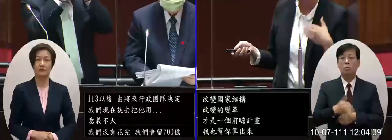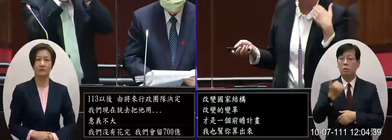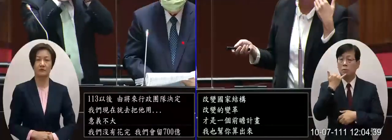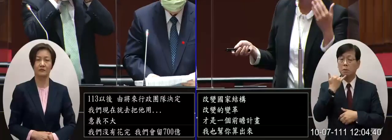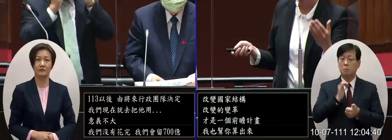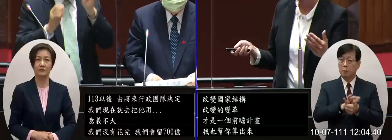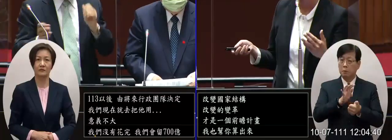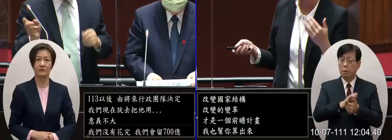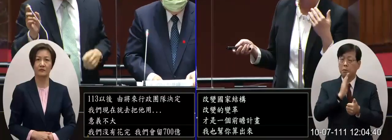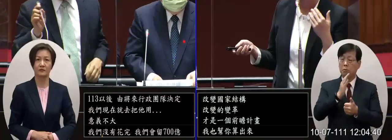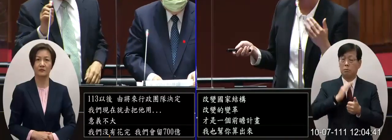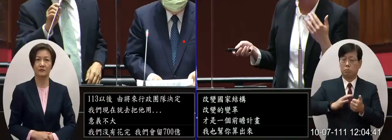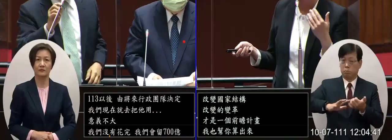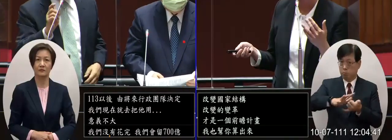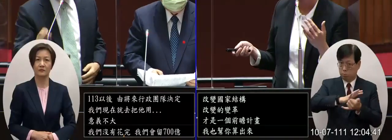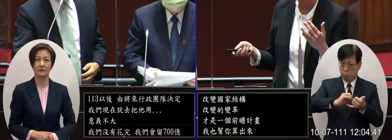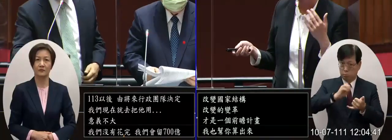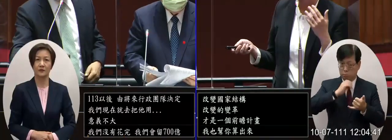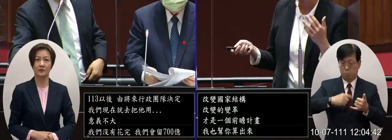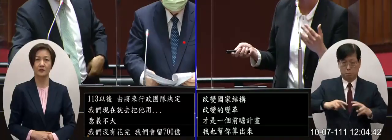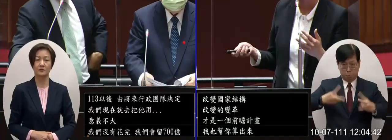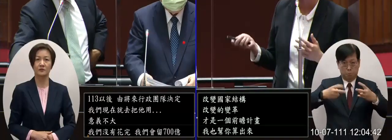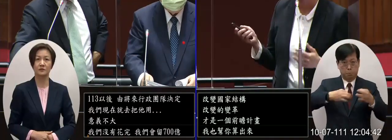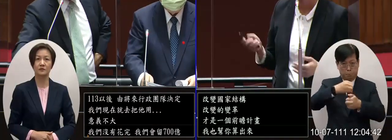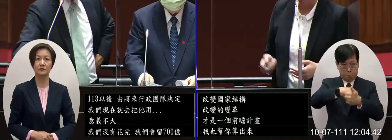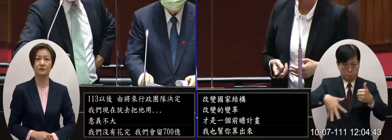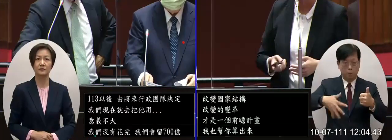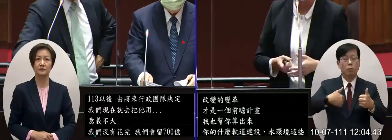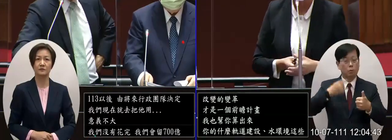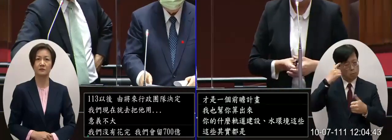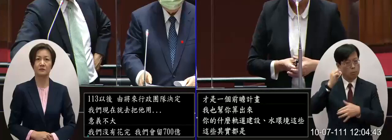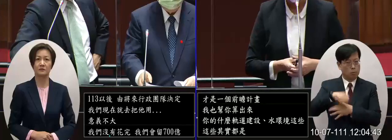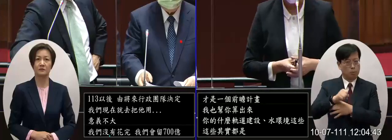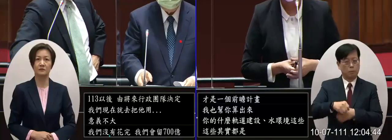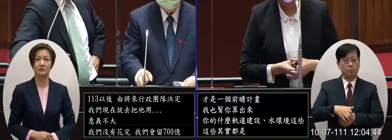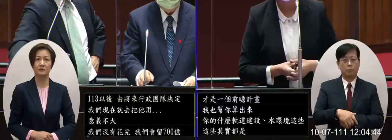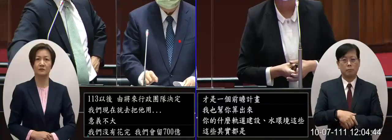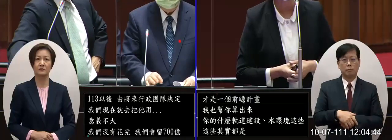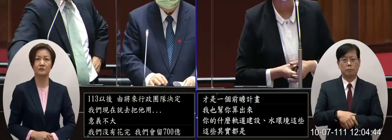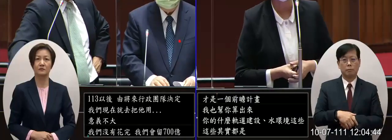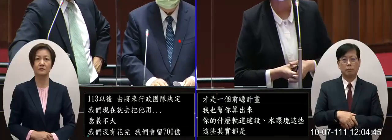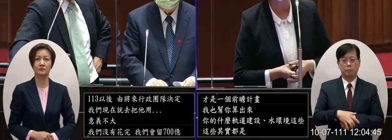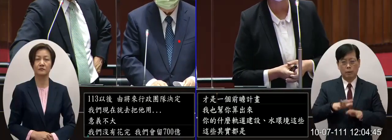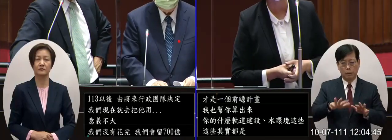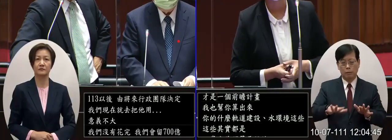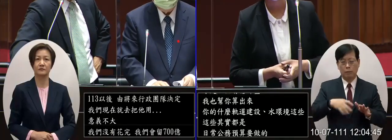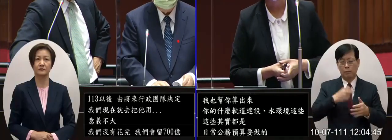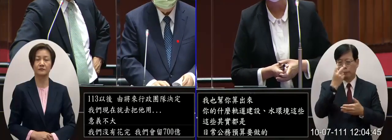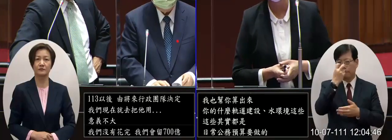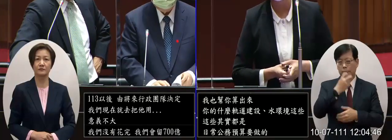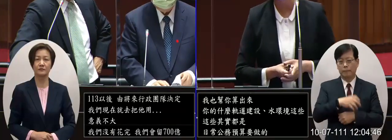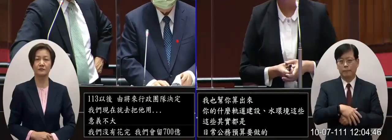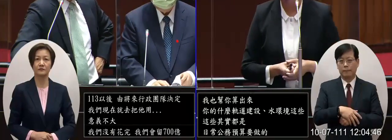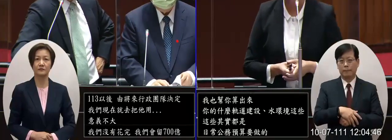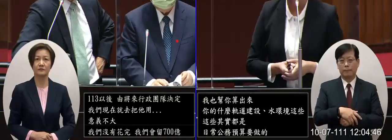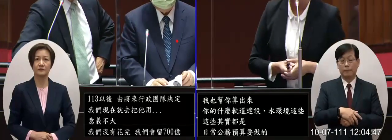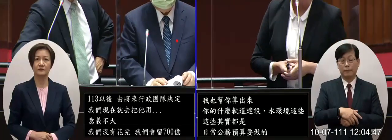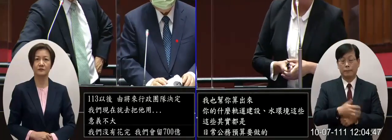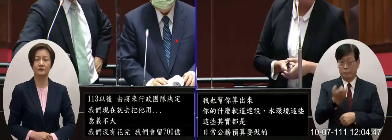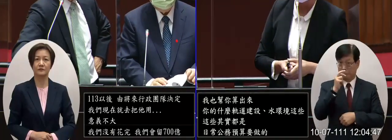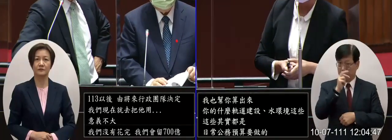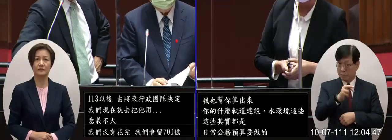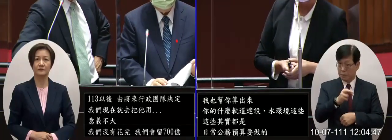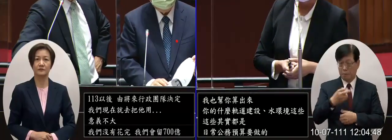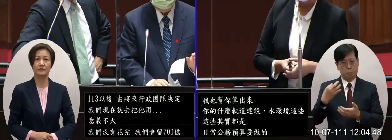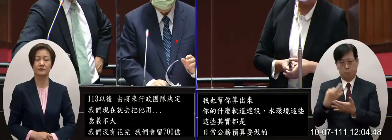改变整个国家的一个结构性的变革，这个大概是我认同的哈。好，那我们就来看一下哈，其实呢前瞻